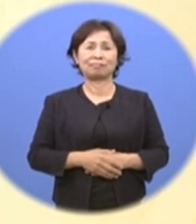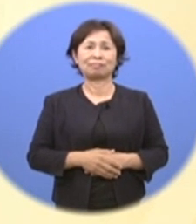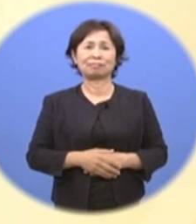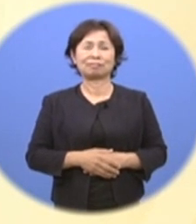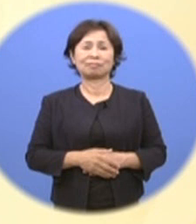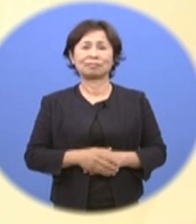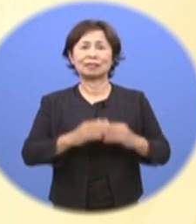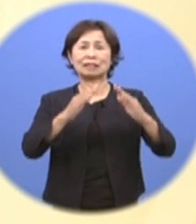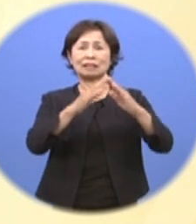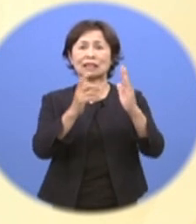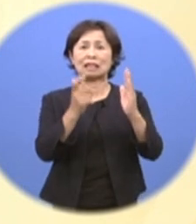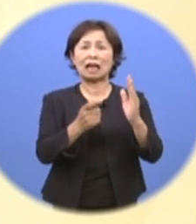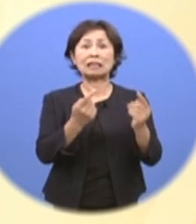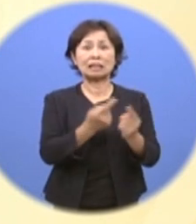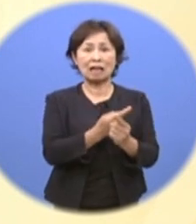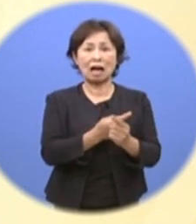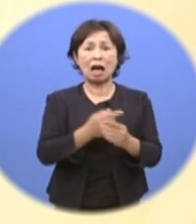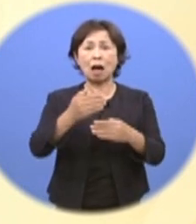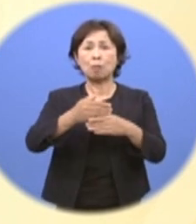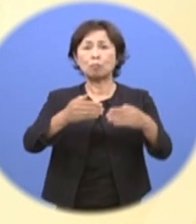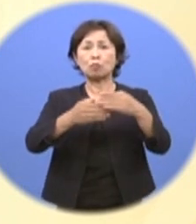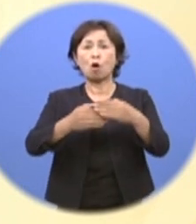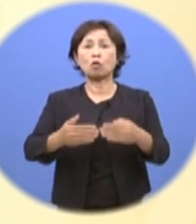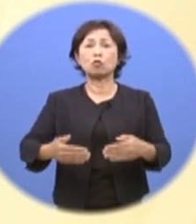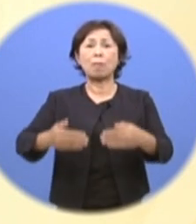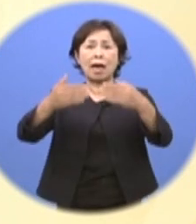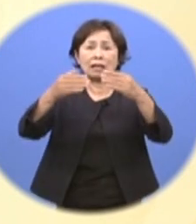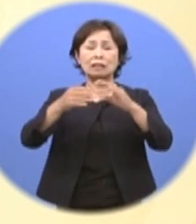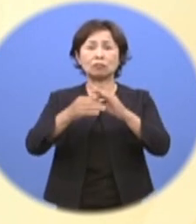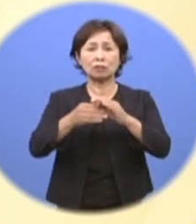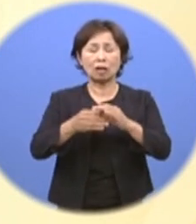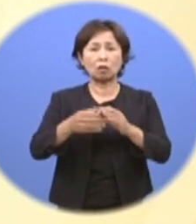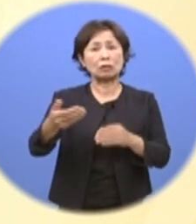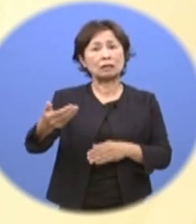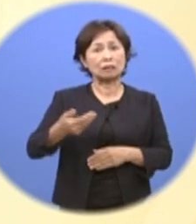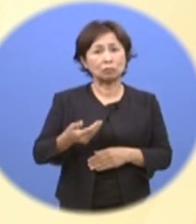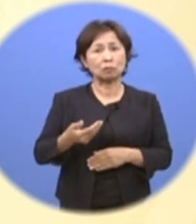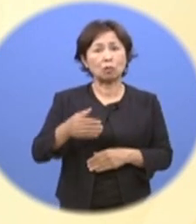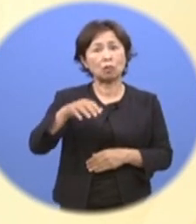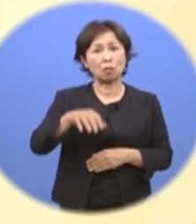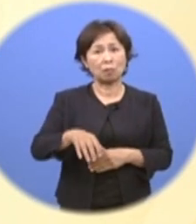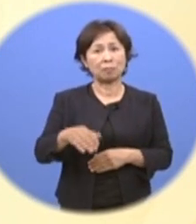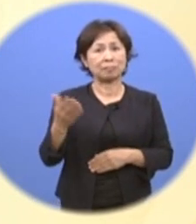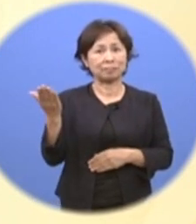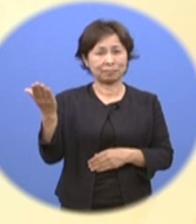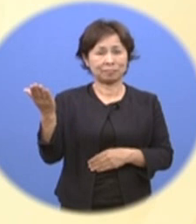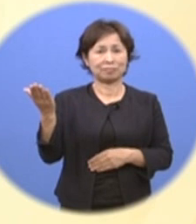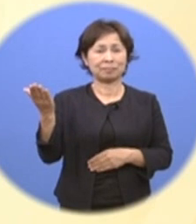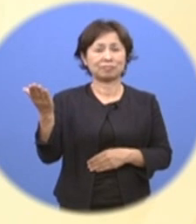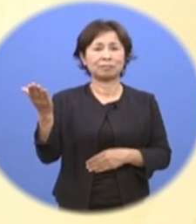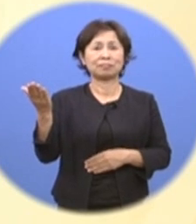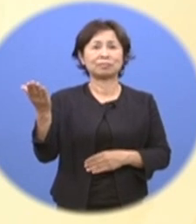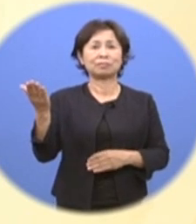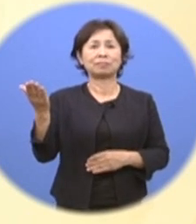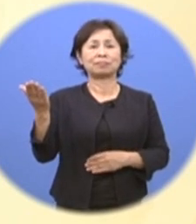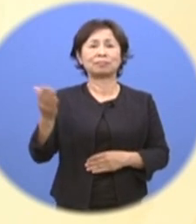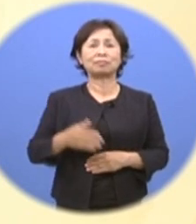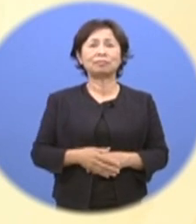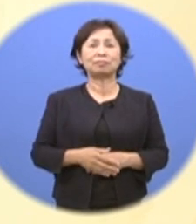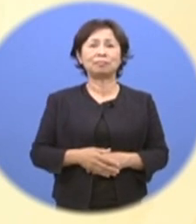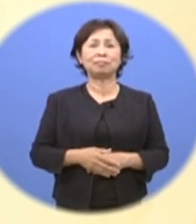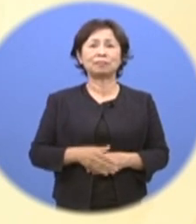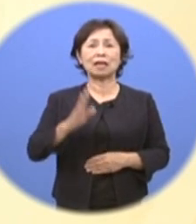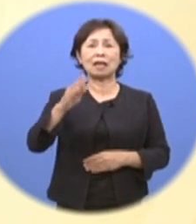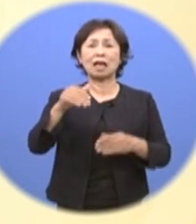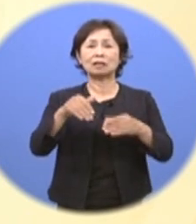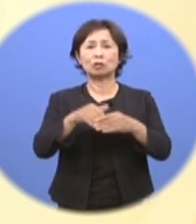住宅耐震化とブロック塀についてのお問い合わせ先をお知らせします。住宅耐震化については県